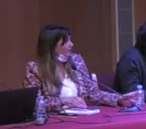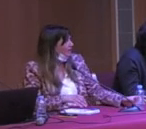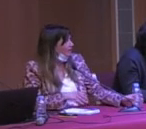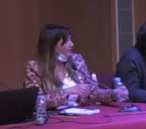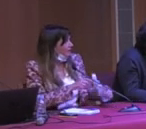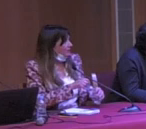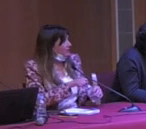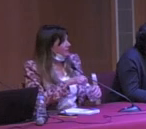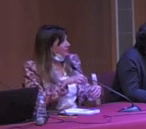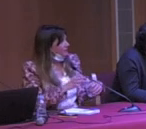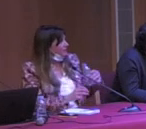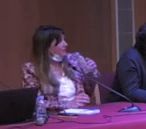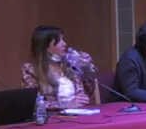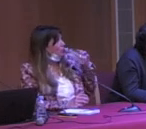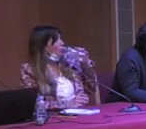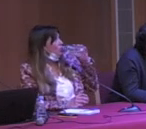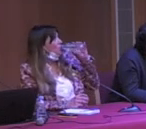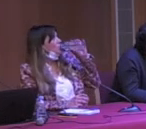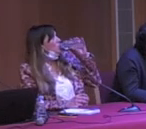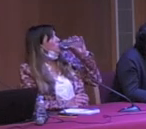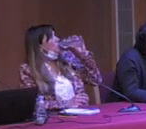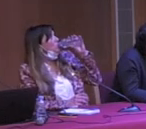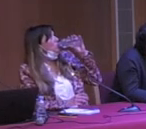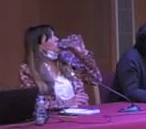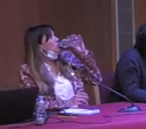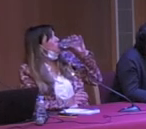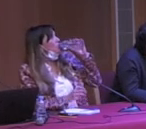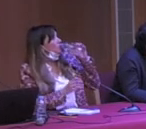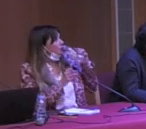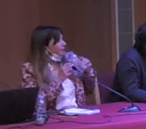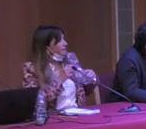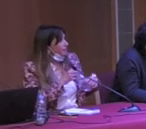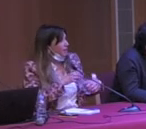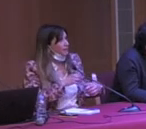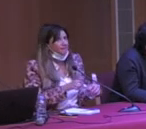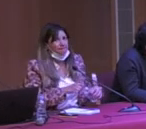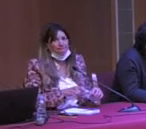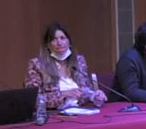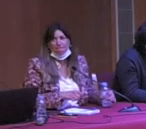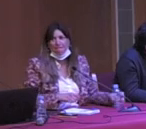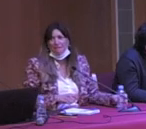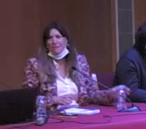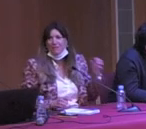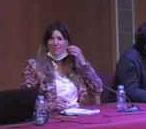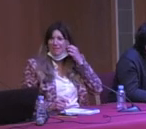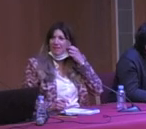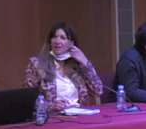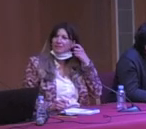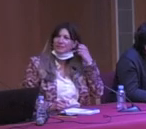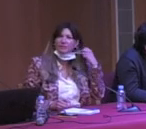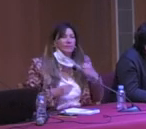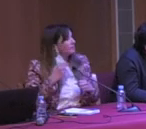complementar que en tot cas aquelles cases, per exemple a Montejurra, no? També passa, no, més que cases hi ha edificis afectats,